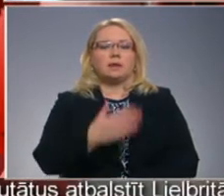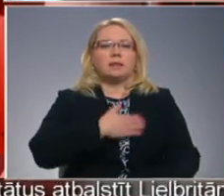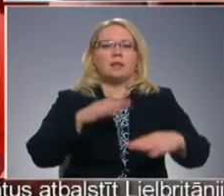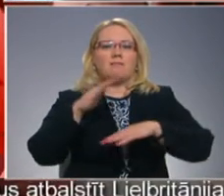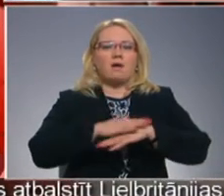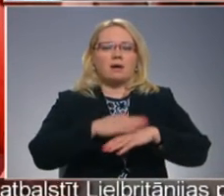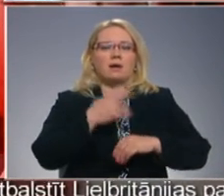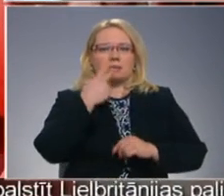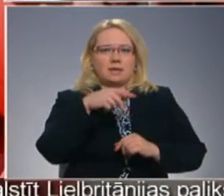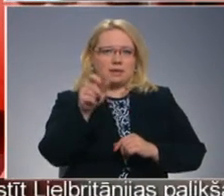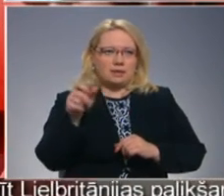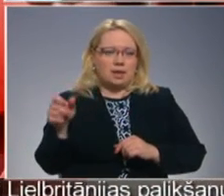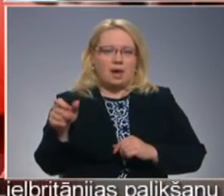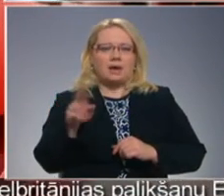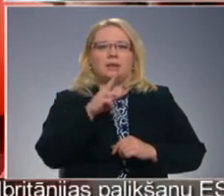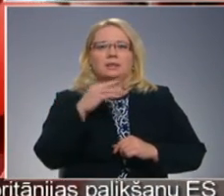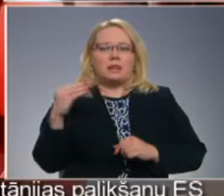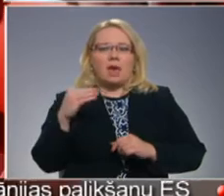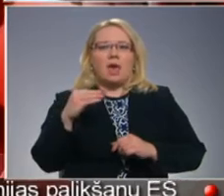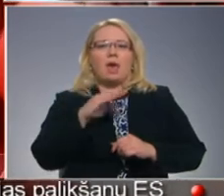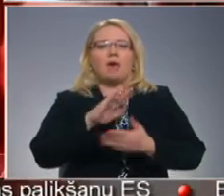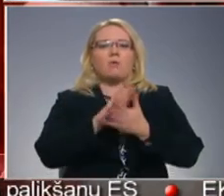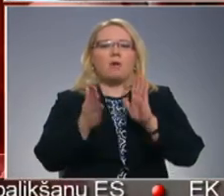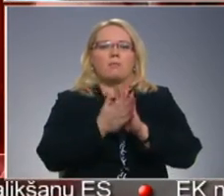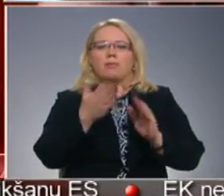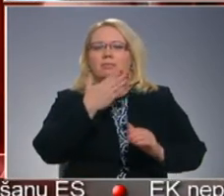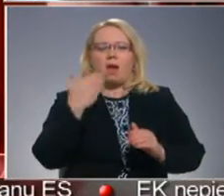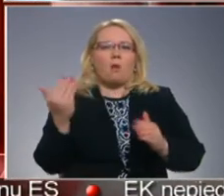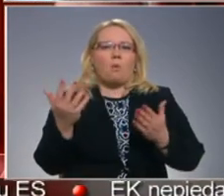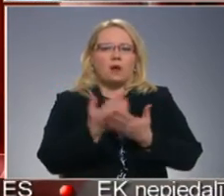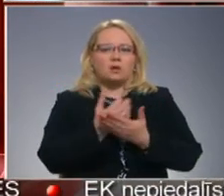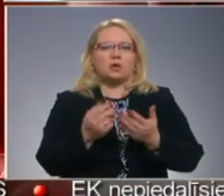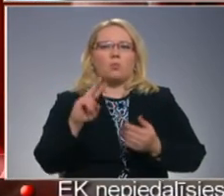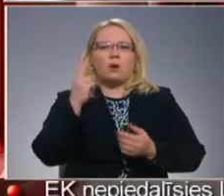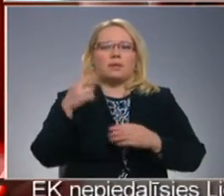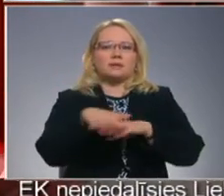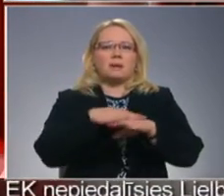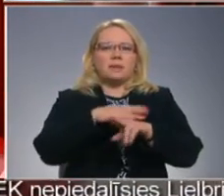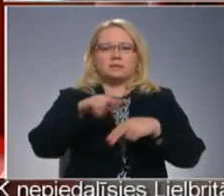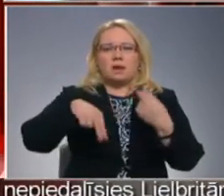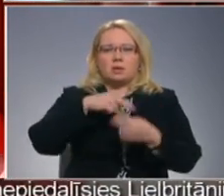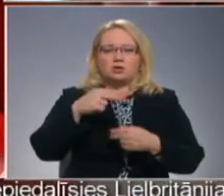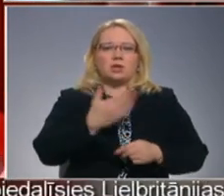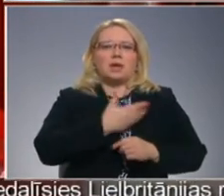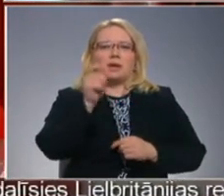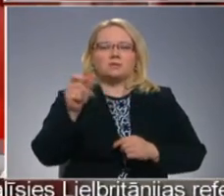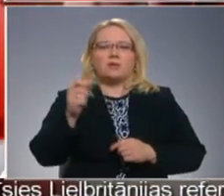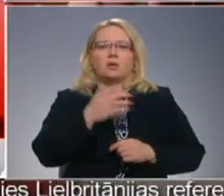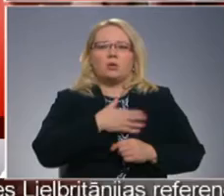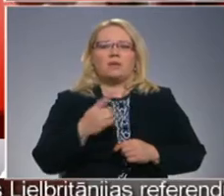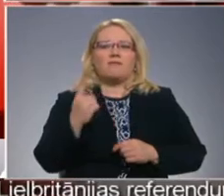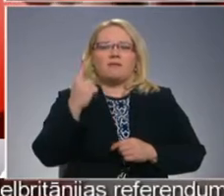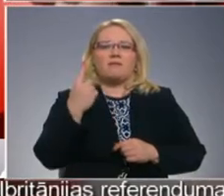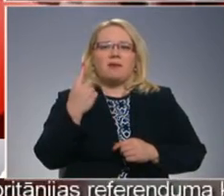Labvakar, Sandra, labvakar, skatītāji. Nē, kopsaucējs nav rasts un arī otrajā sabiedriskajā apspriešanā iedzīvotāji diezgan